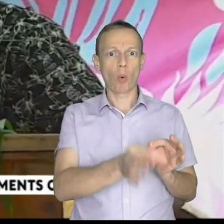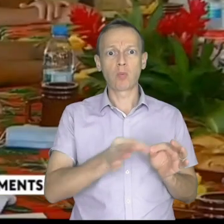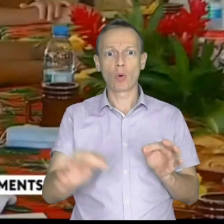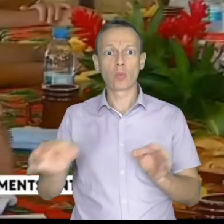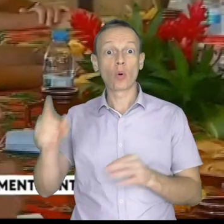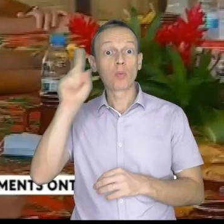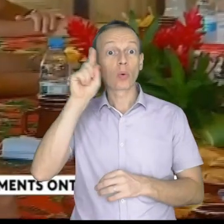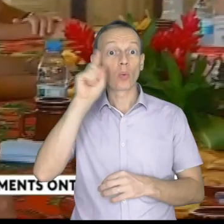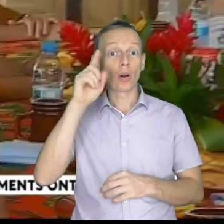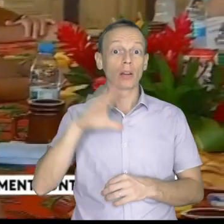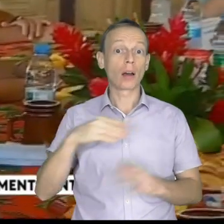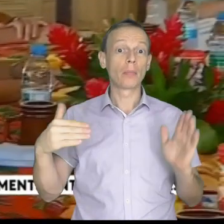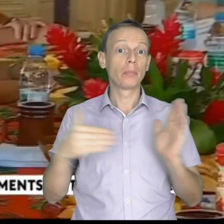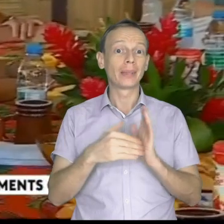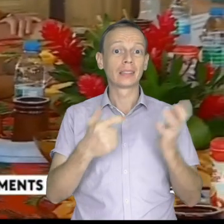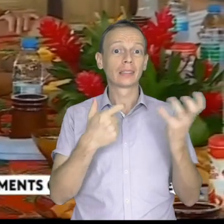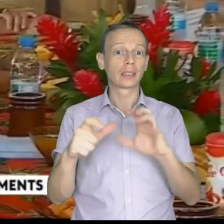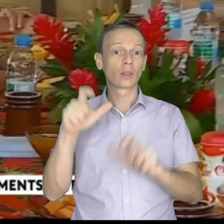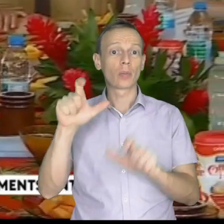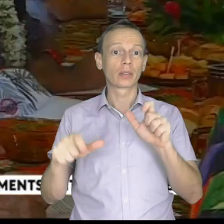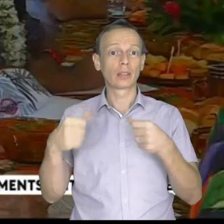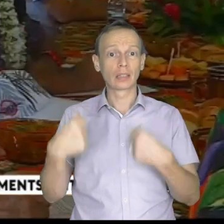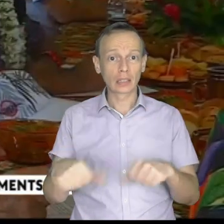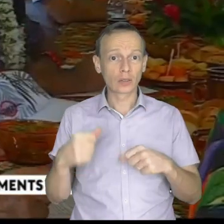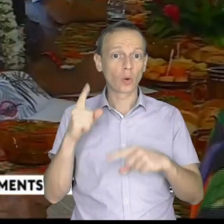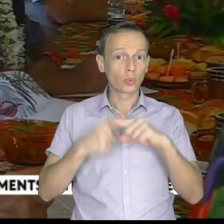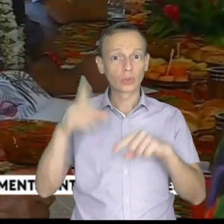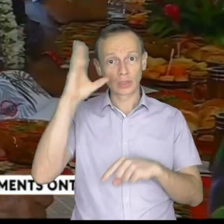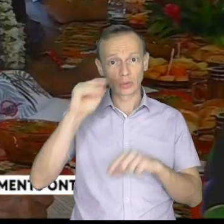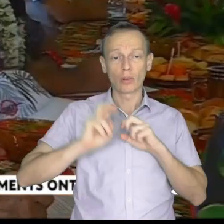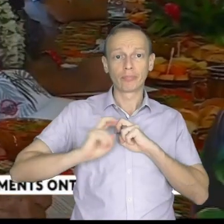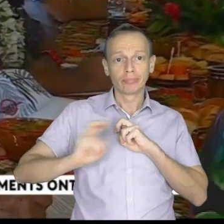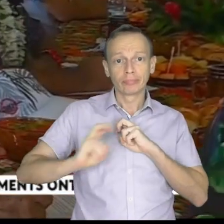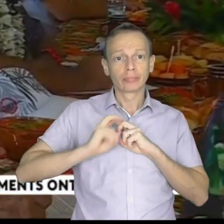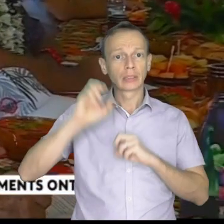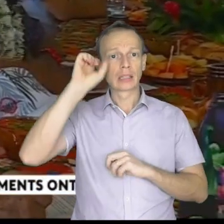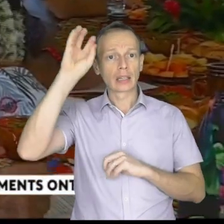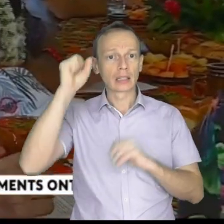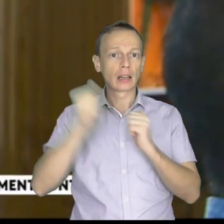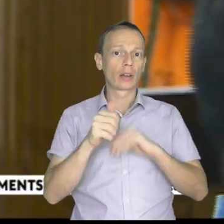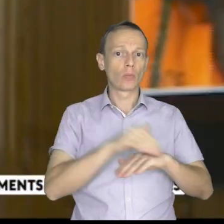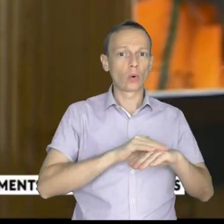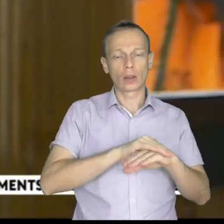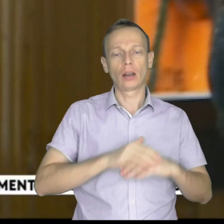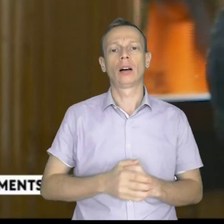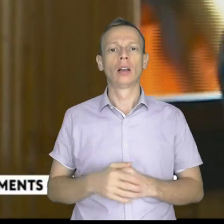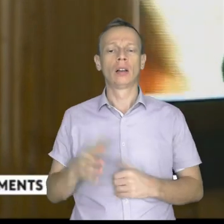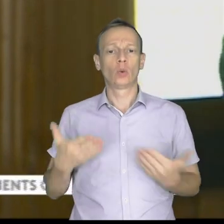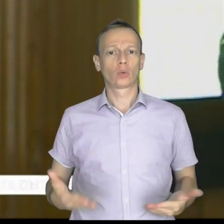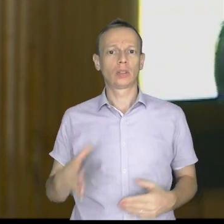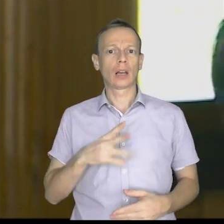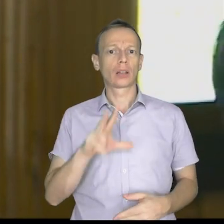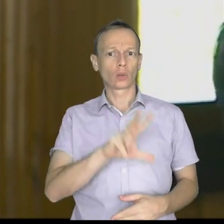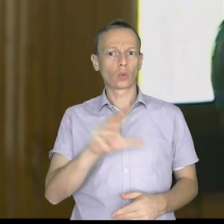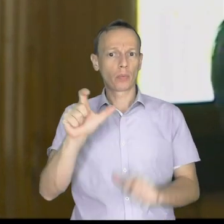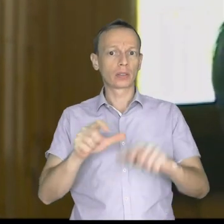important puisque pas moins de 1700 résidents étudiants transitent entre Tahiti et Moorea. Moorea compte à ce jour